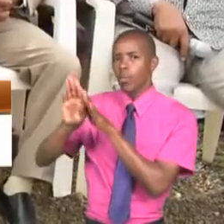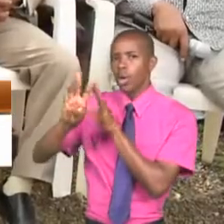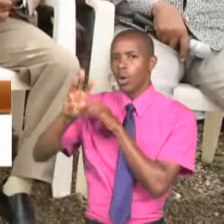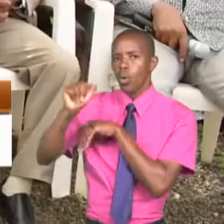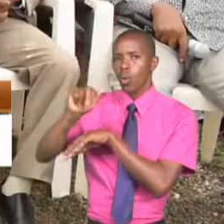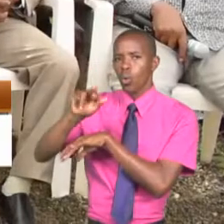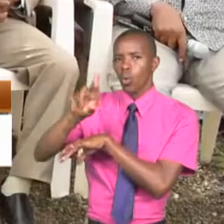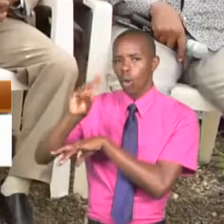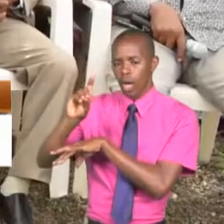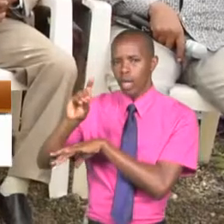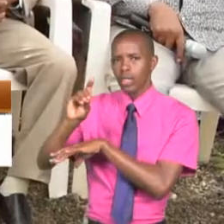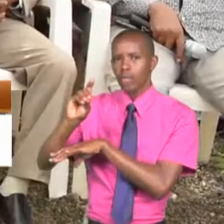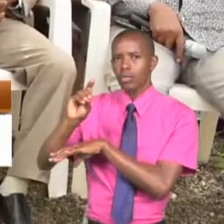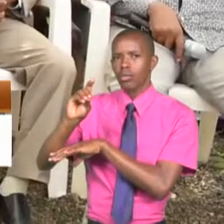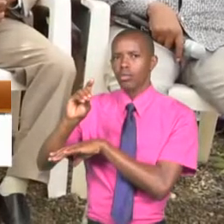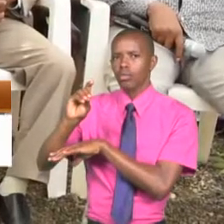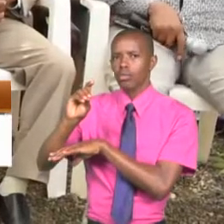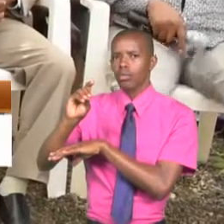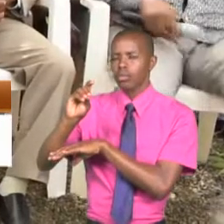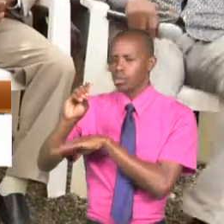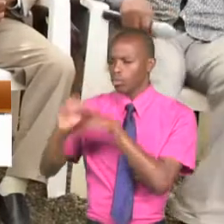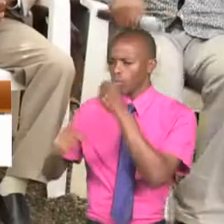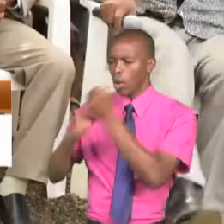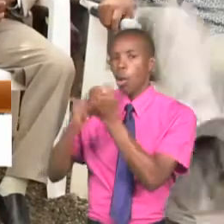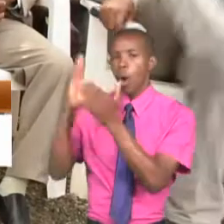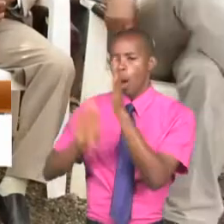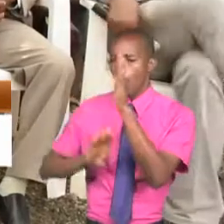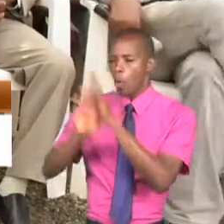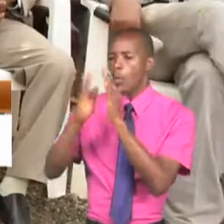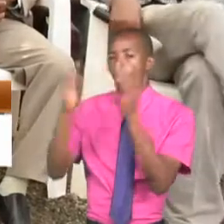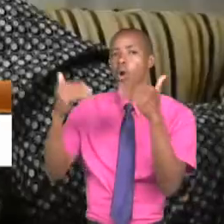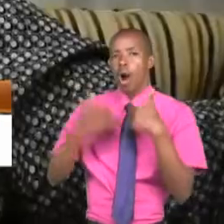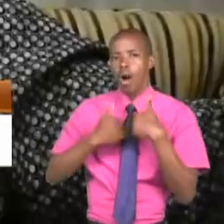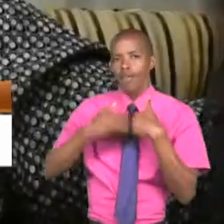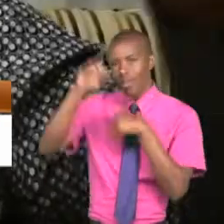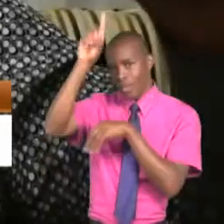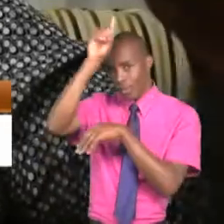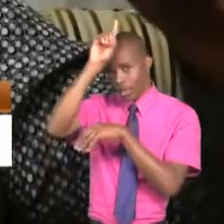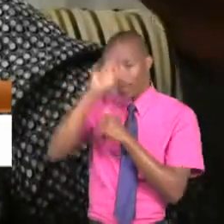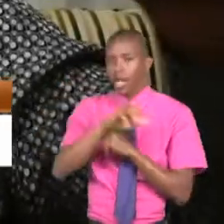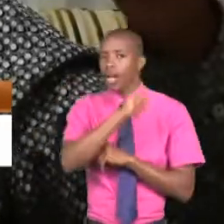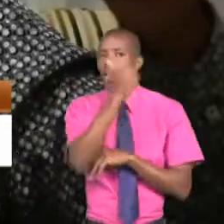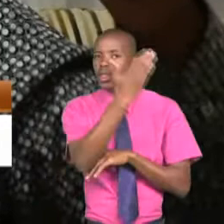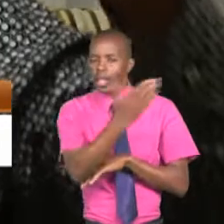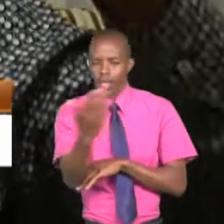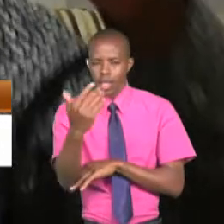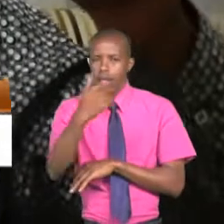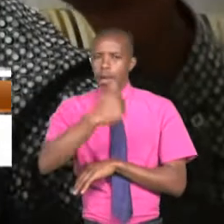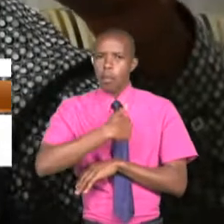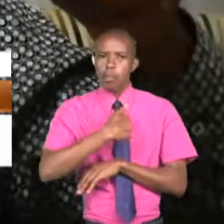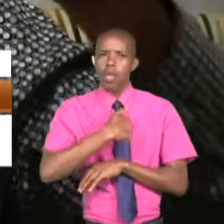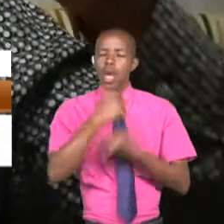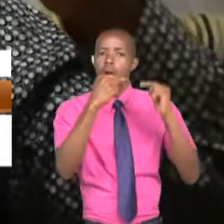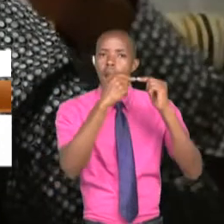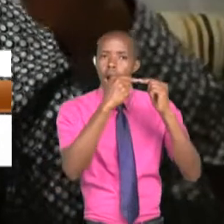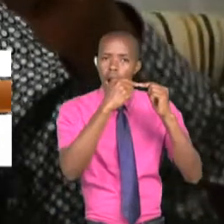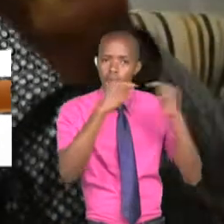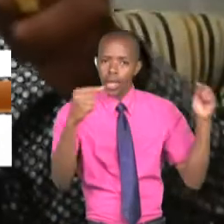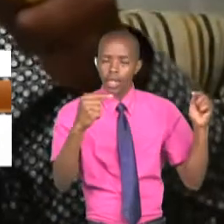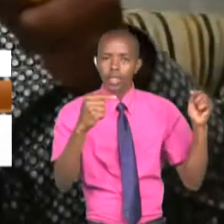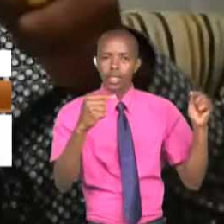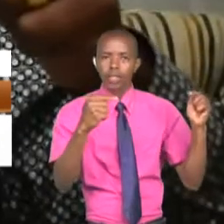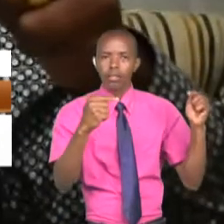za kupewa kipaumbele kwani zinaleta maendeleo zaidi mashinani. Then another thing I'm also against is the